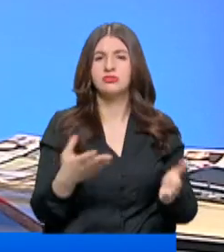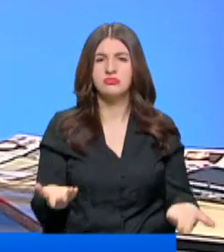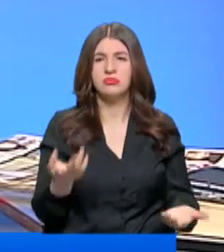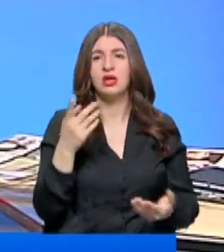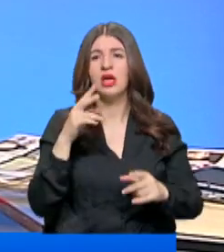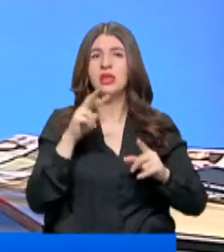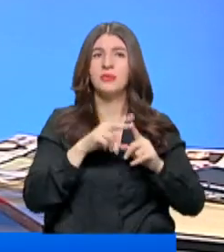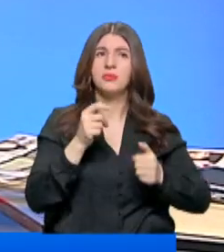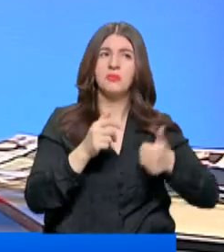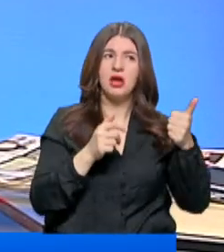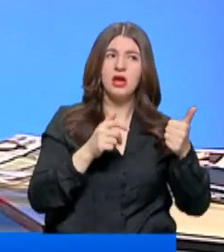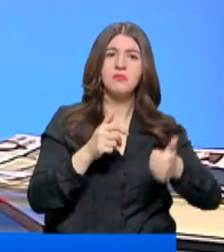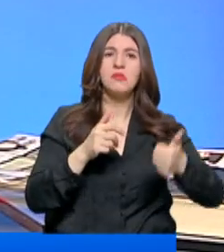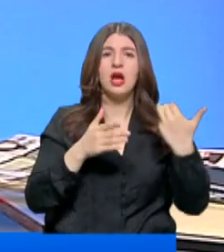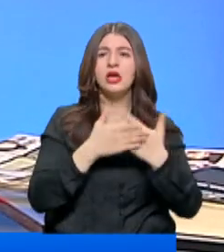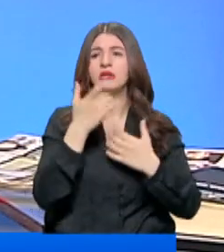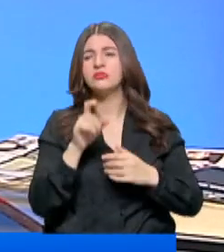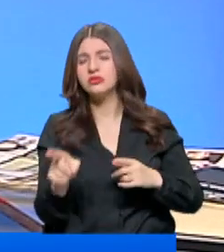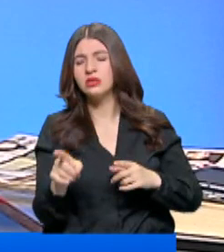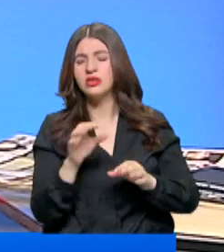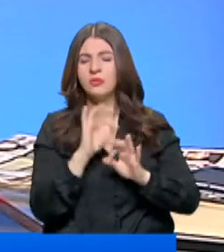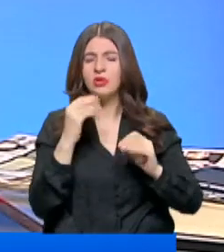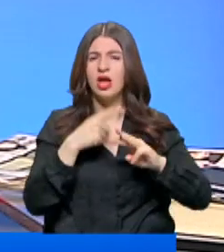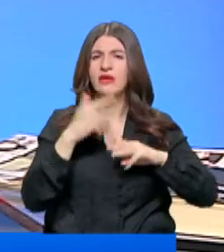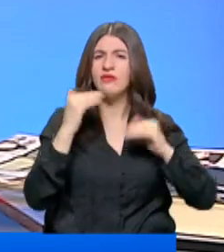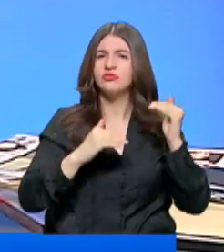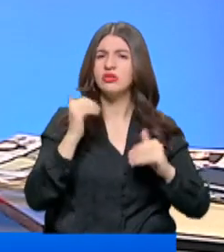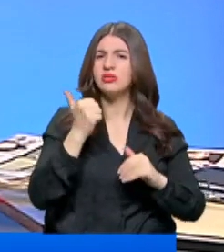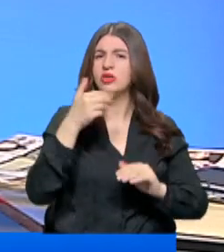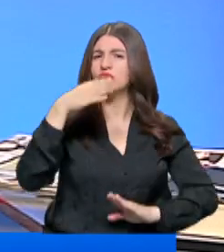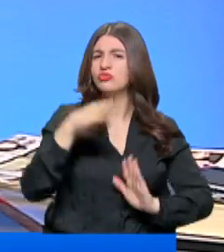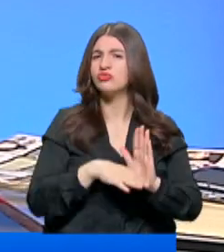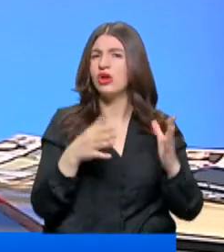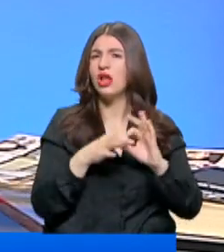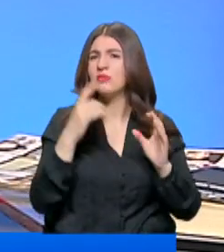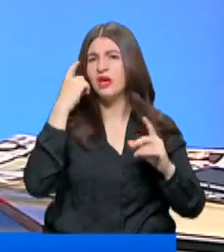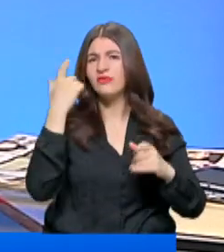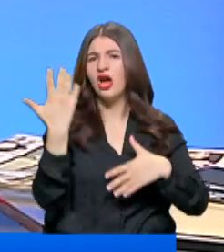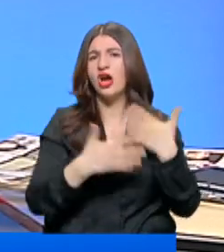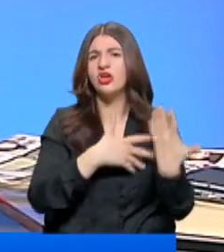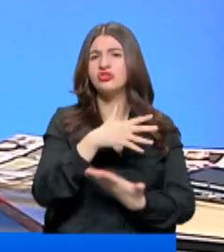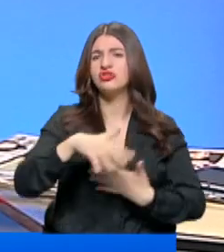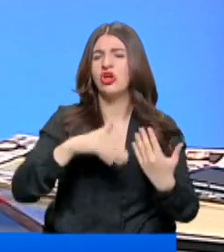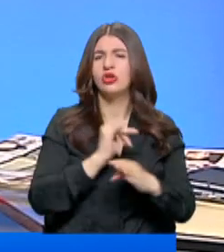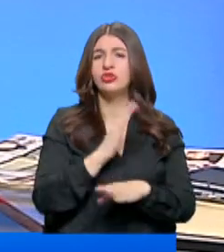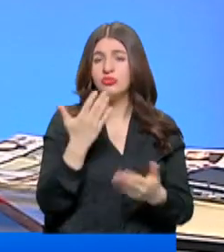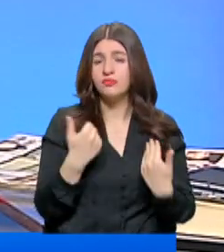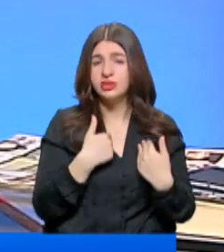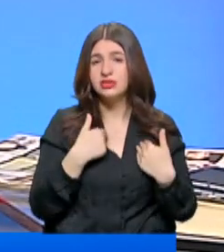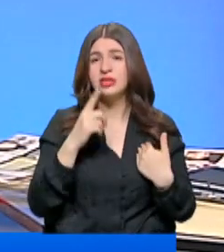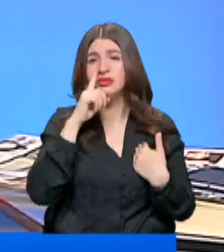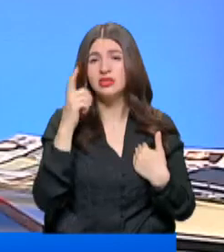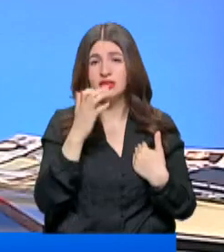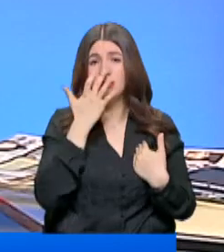yani Nurettin nebati bu ve yardımcısı tam olarak enflasyon ne zaman düşünce ile ilgili bir kafa karışıklığı yaşıyor Oysa biz